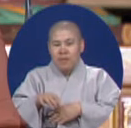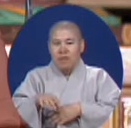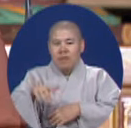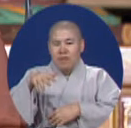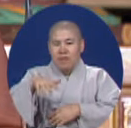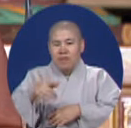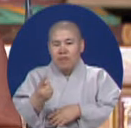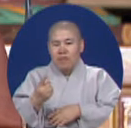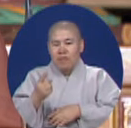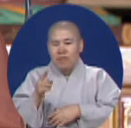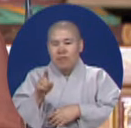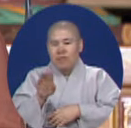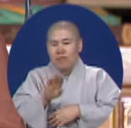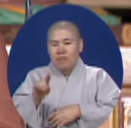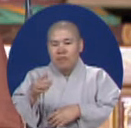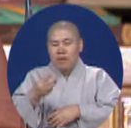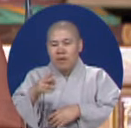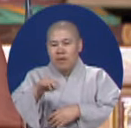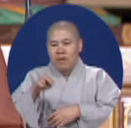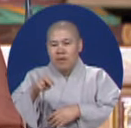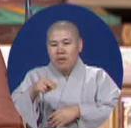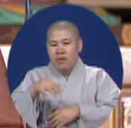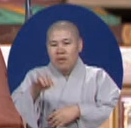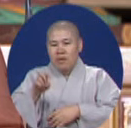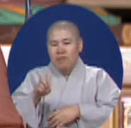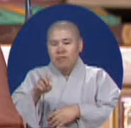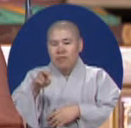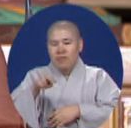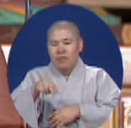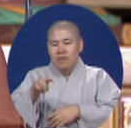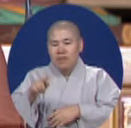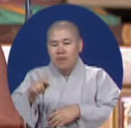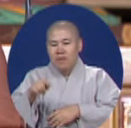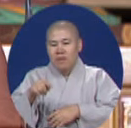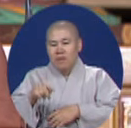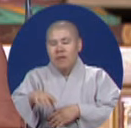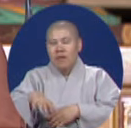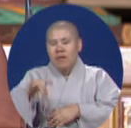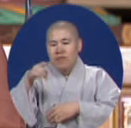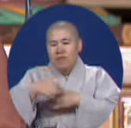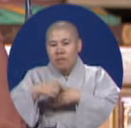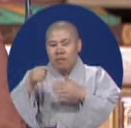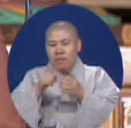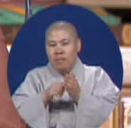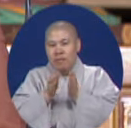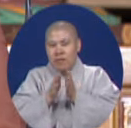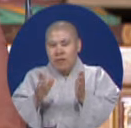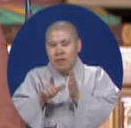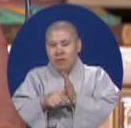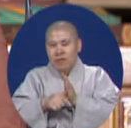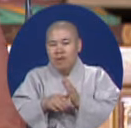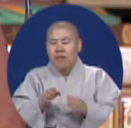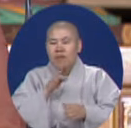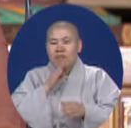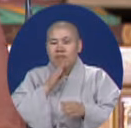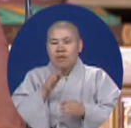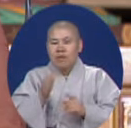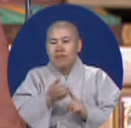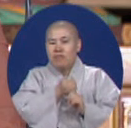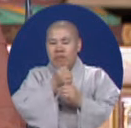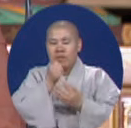초발심시에 적득안욕 따라 삼맥삼볼이다. 처음 발심할 때 바로 성불었다 이거예요.